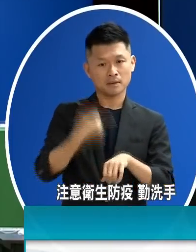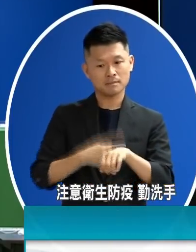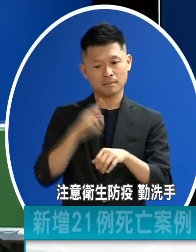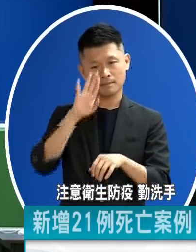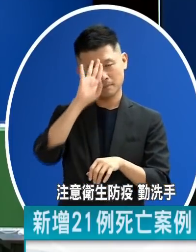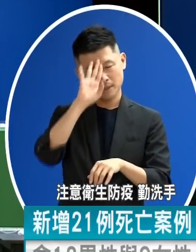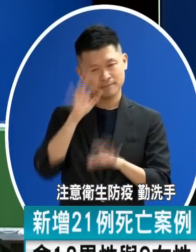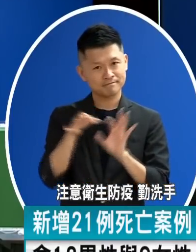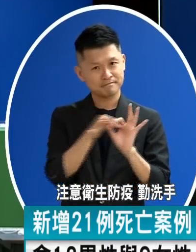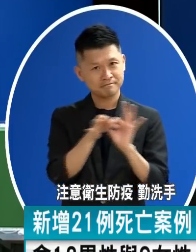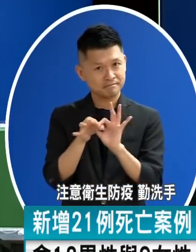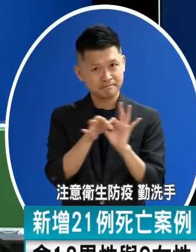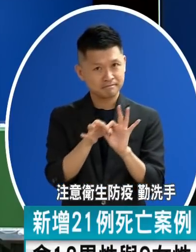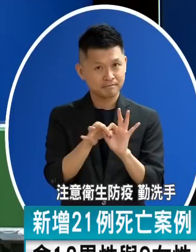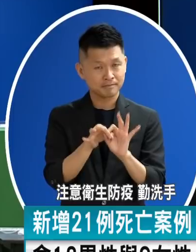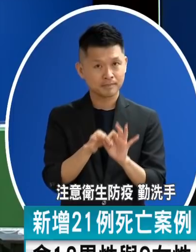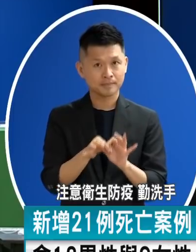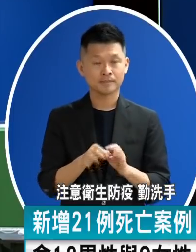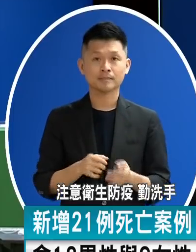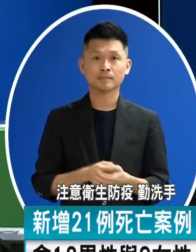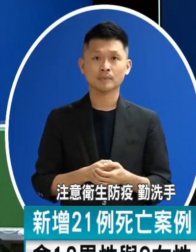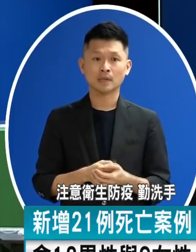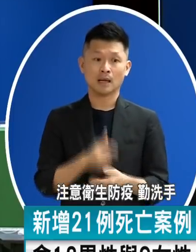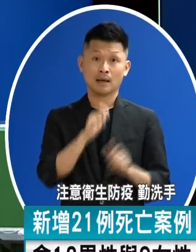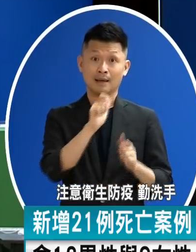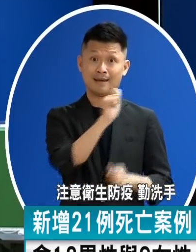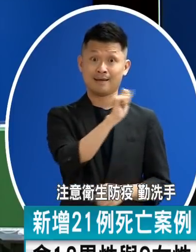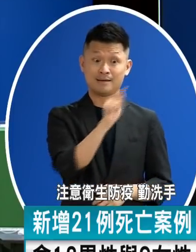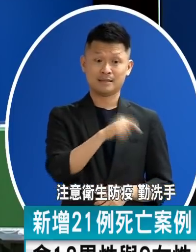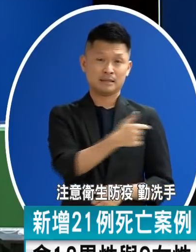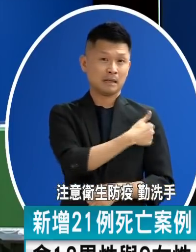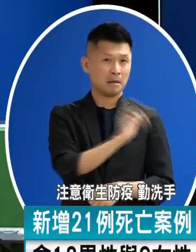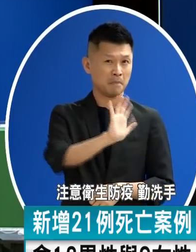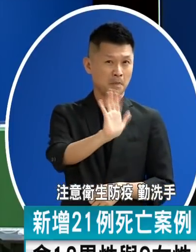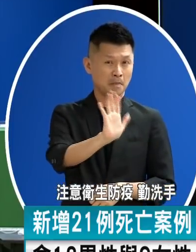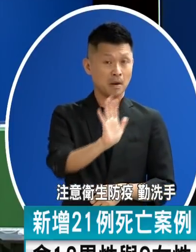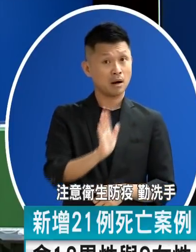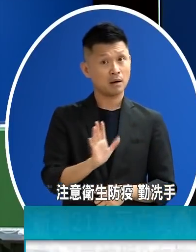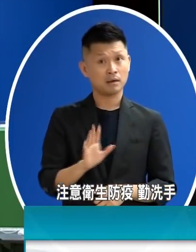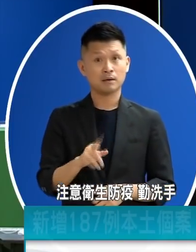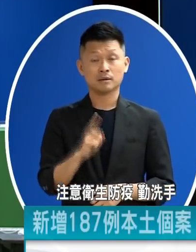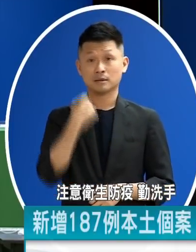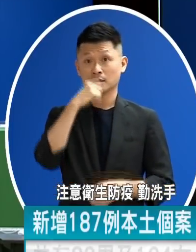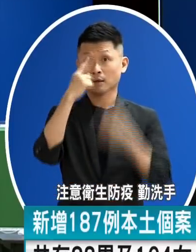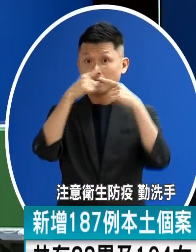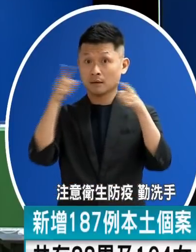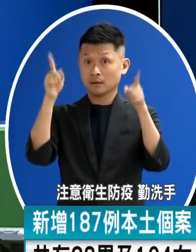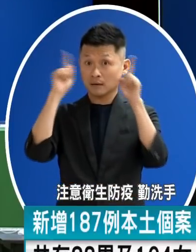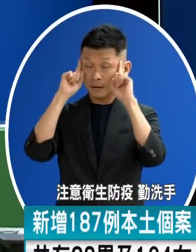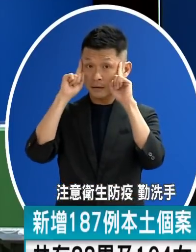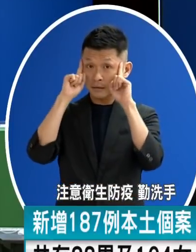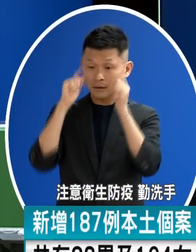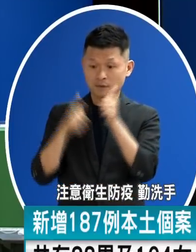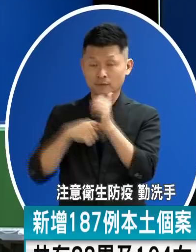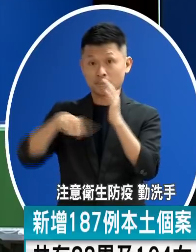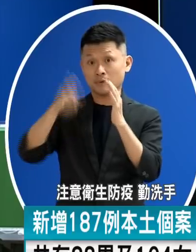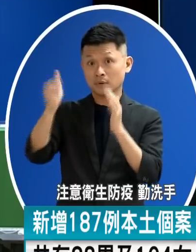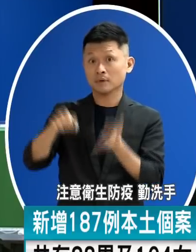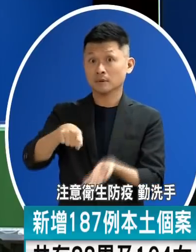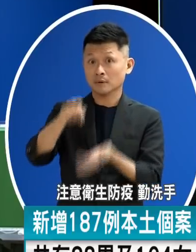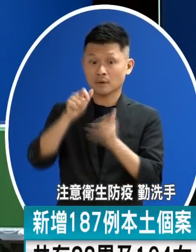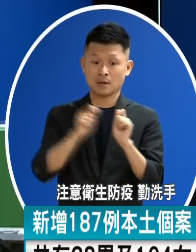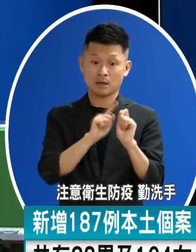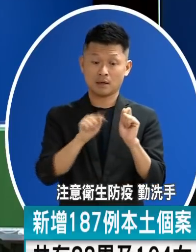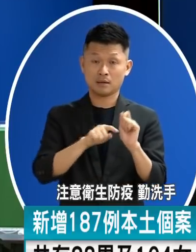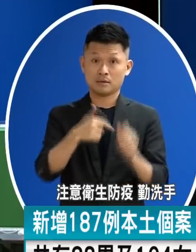有关，那这部分我们有可能会不要让他们打 AZ 疫苗吗？第三个是台大癌医副院长王明聚，他有说 AZ 疫